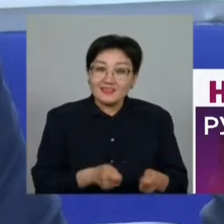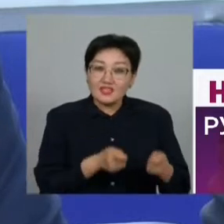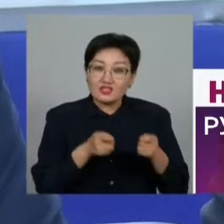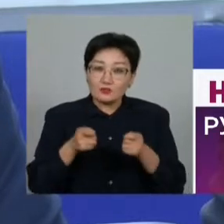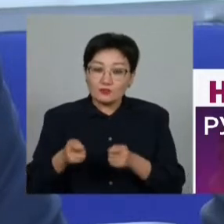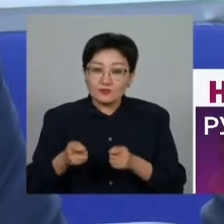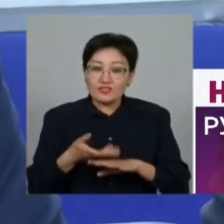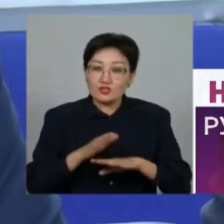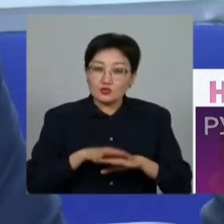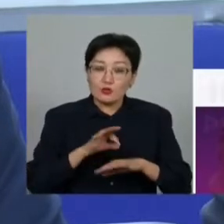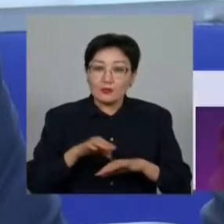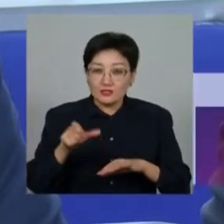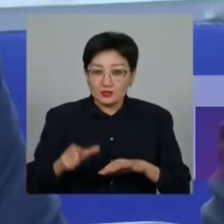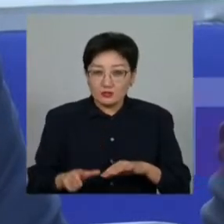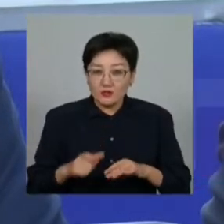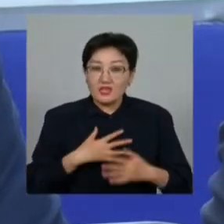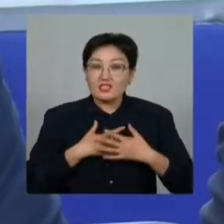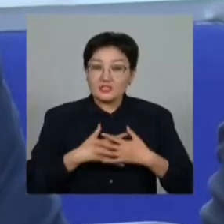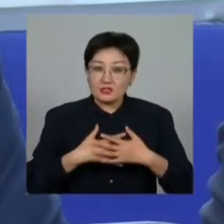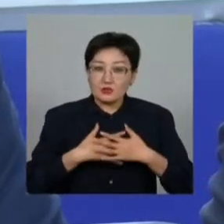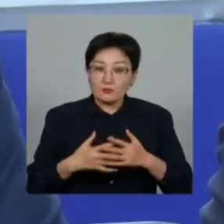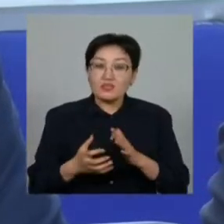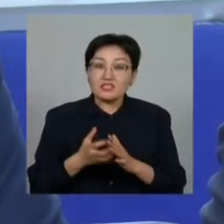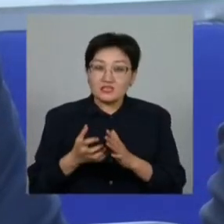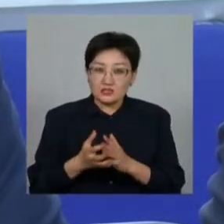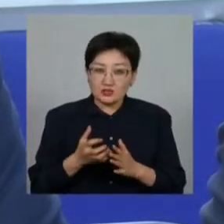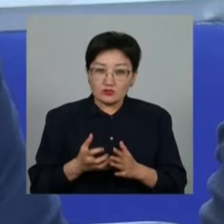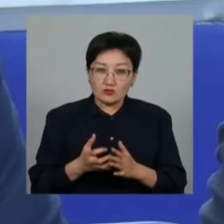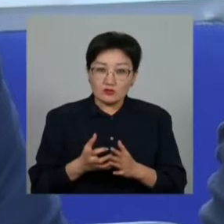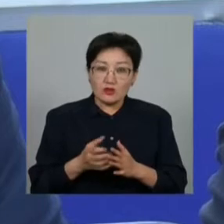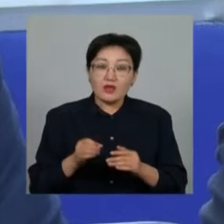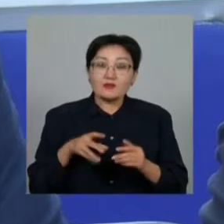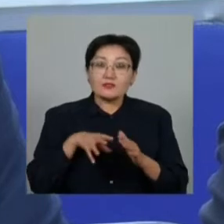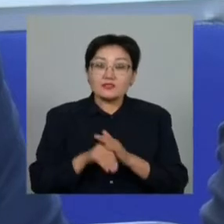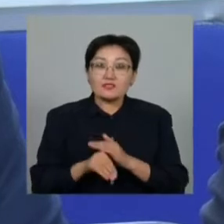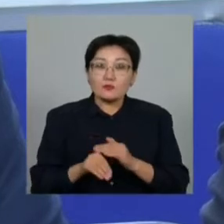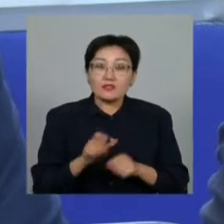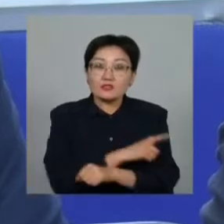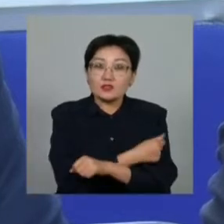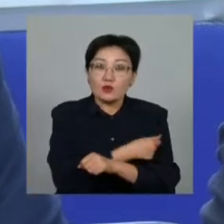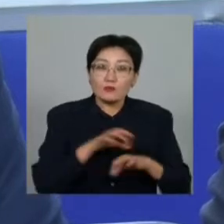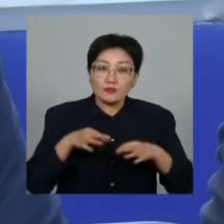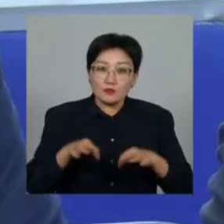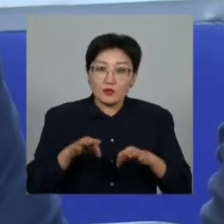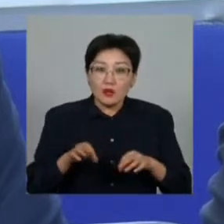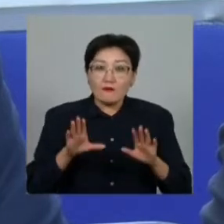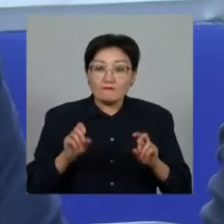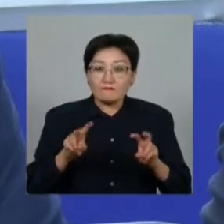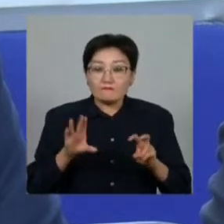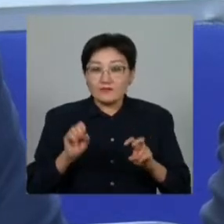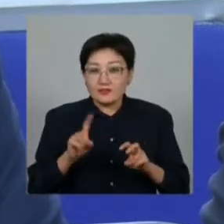тяжелых больных с дыхательной достаточностью а именно на солидарном транспорте марте у вас